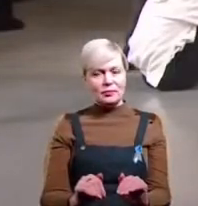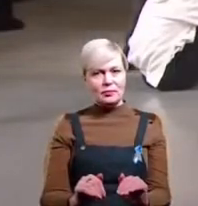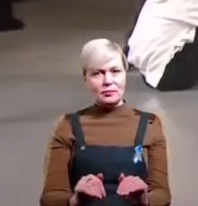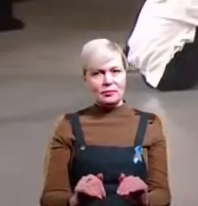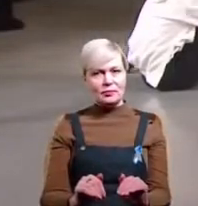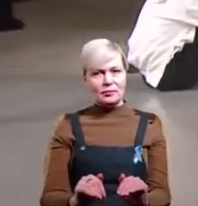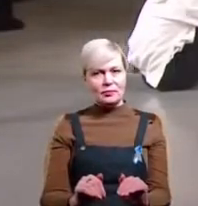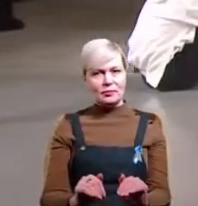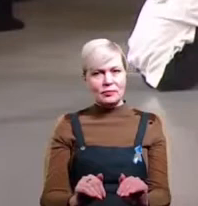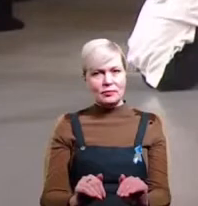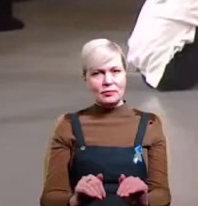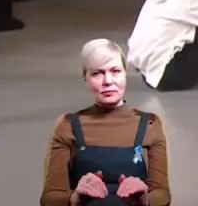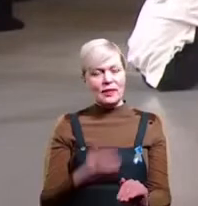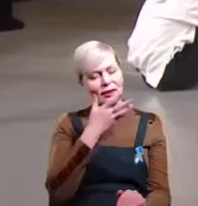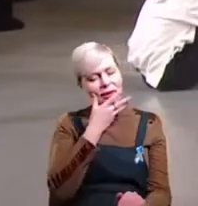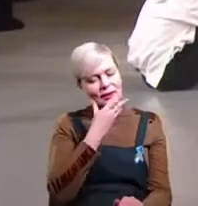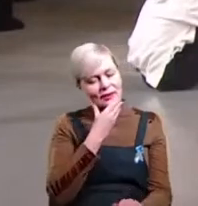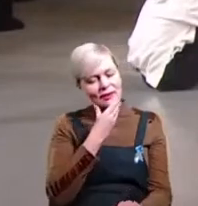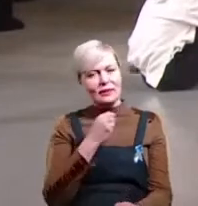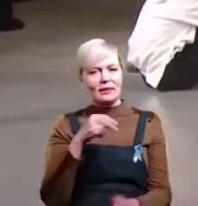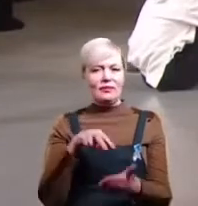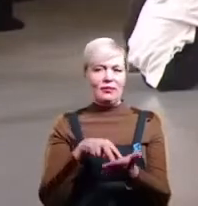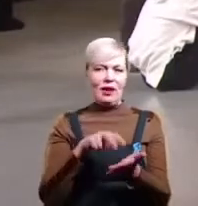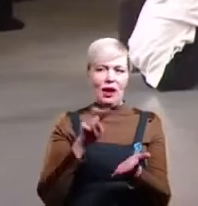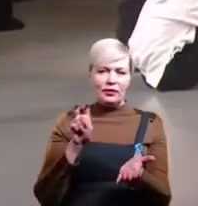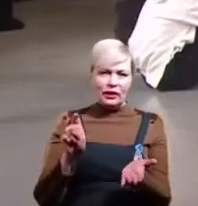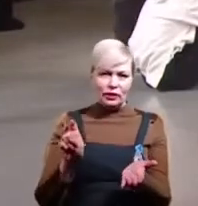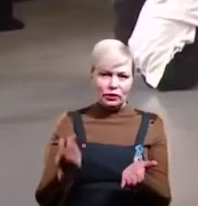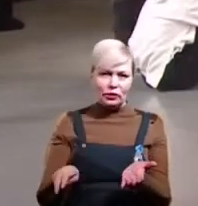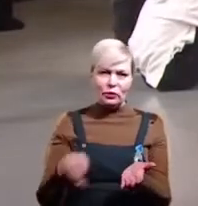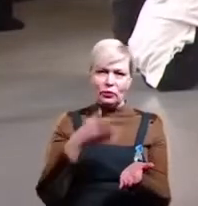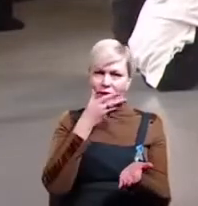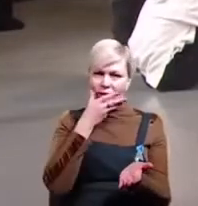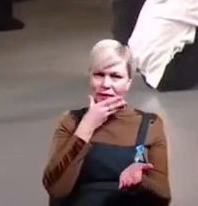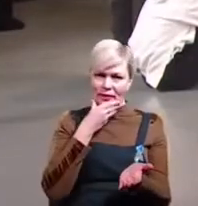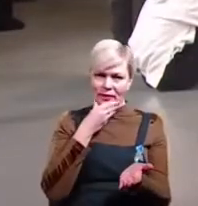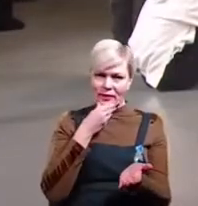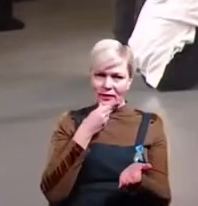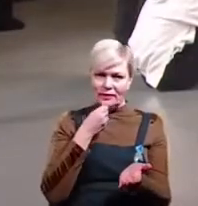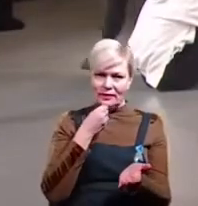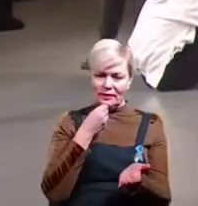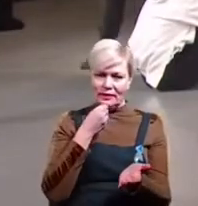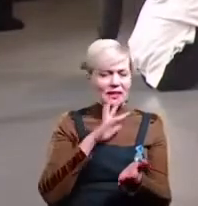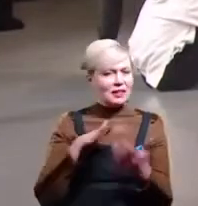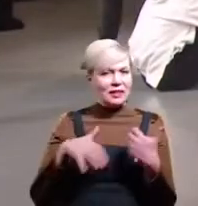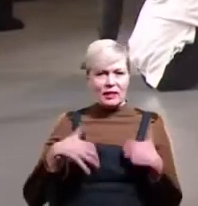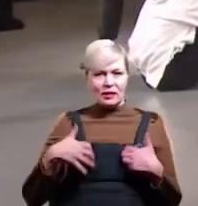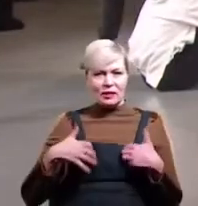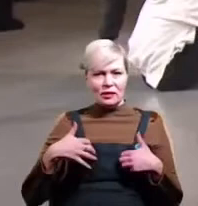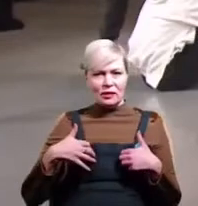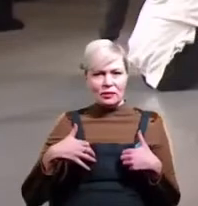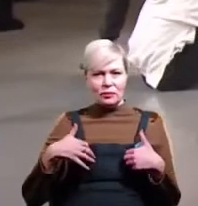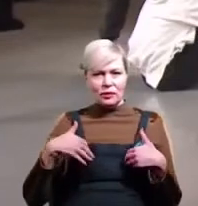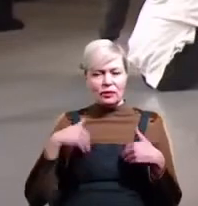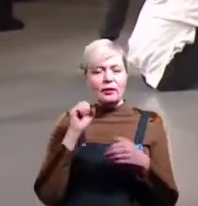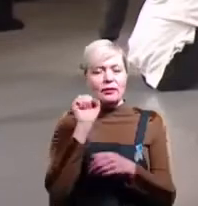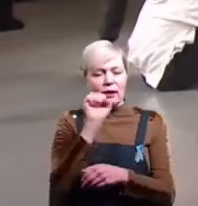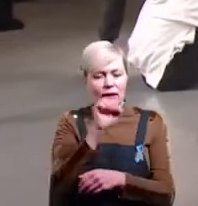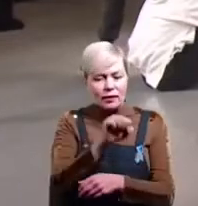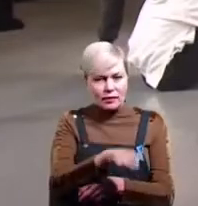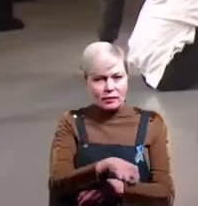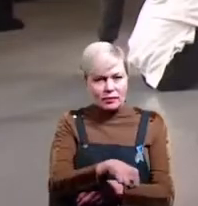отошел, красивенько, к ней, не спеши, он, к ней, и